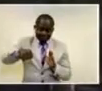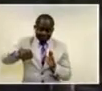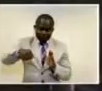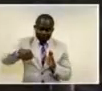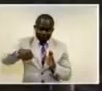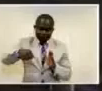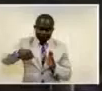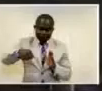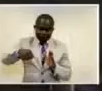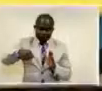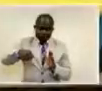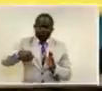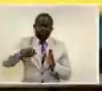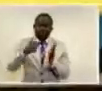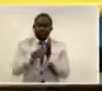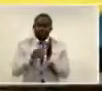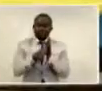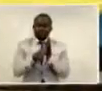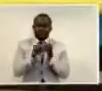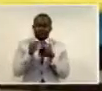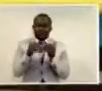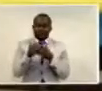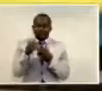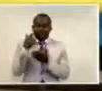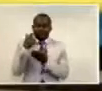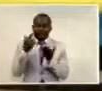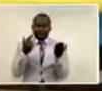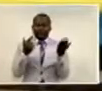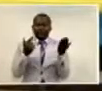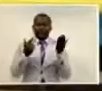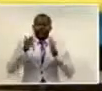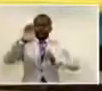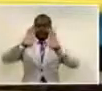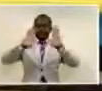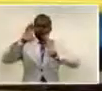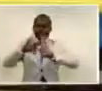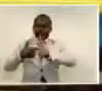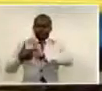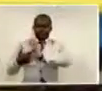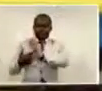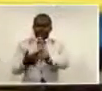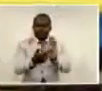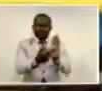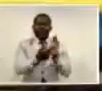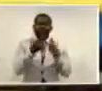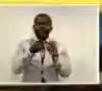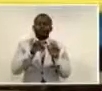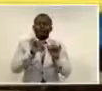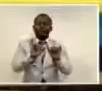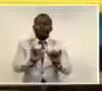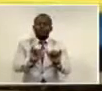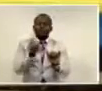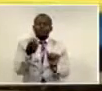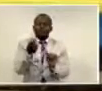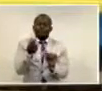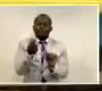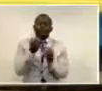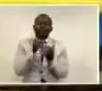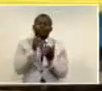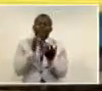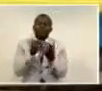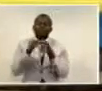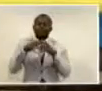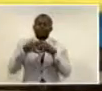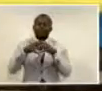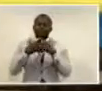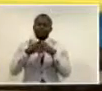nyakubahwa perezida wa repubulika ikibazo cyo kuvuga wenda ni uko twebwe uruhare rwacu ko rugaragaje ahubwo cyari gisigaye ni amafaranga twasaba kugira ngo imashini